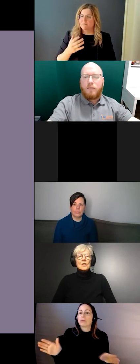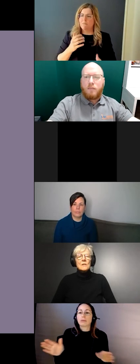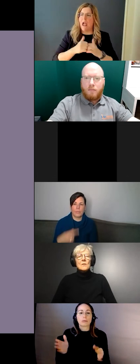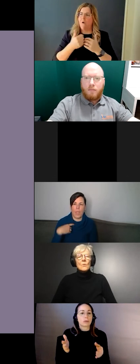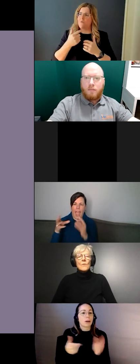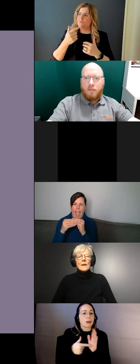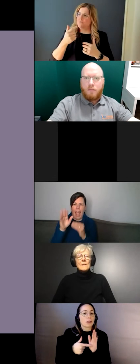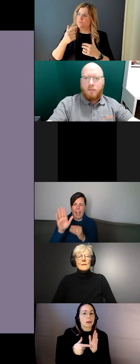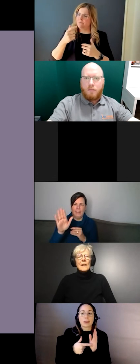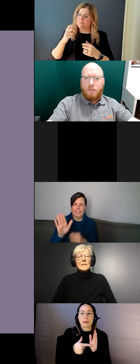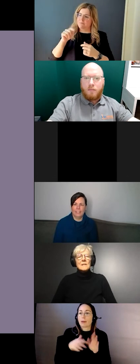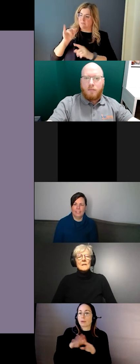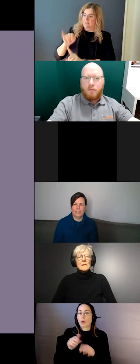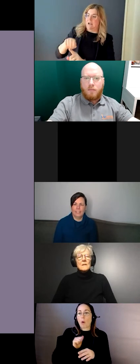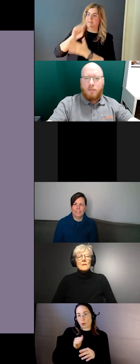autoservice.